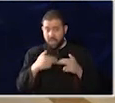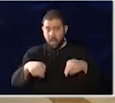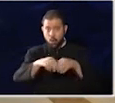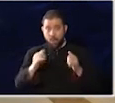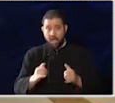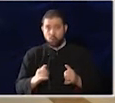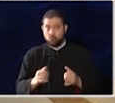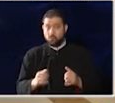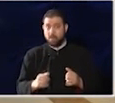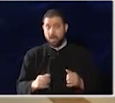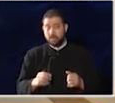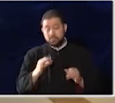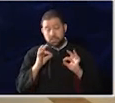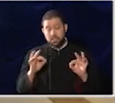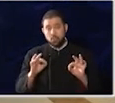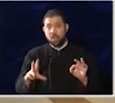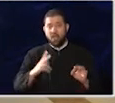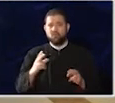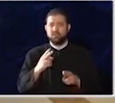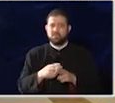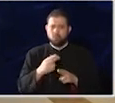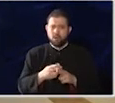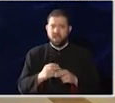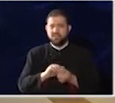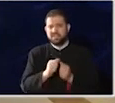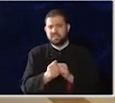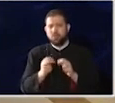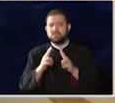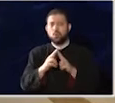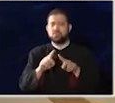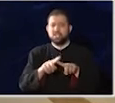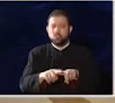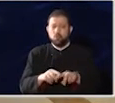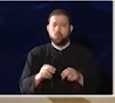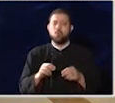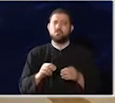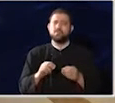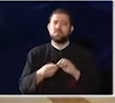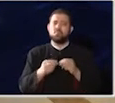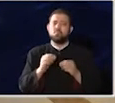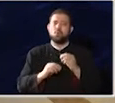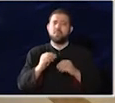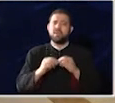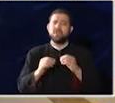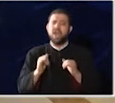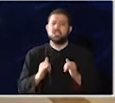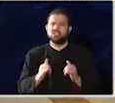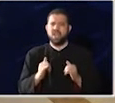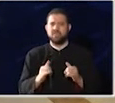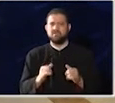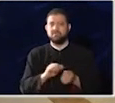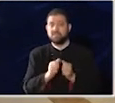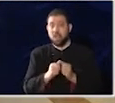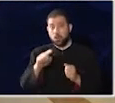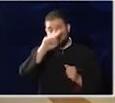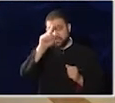urmăresc acum fie au trecut prin astfel de stări, fie le cunosc de la alții sau se întreabă ei